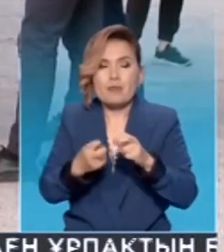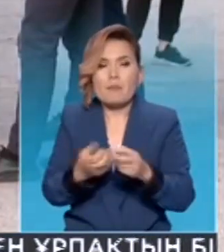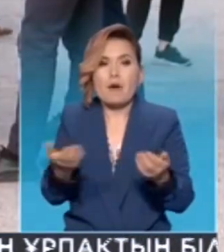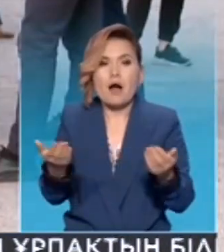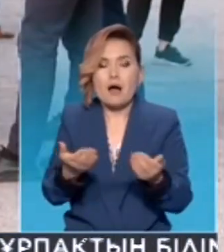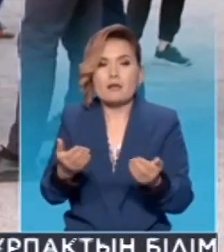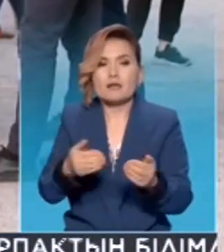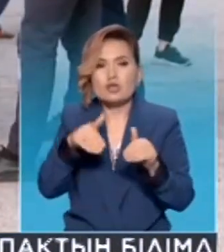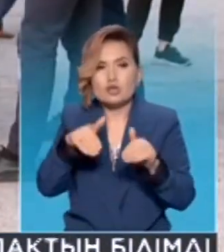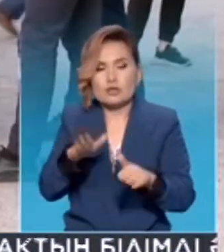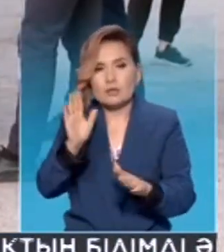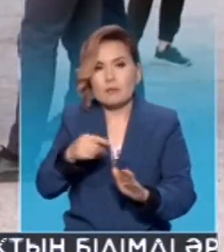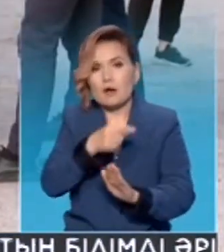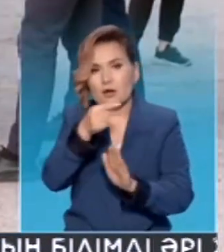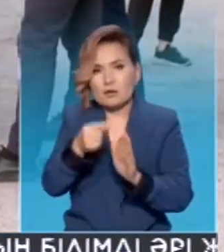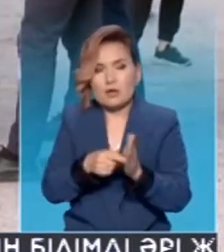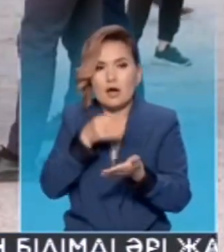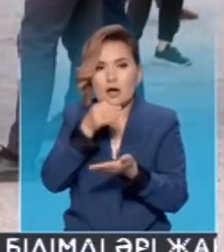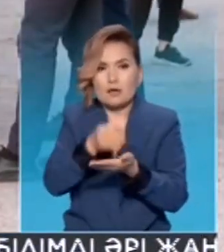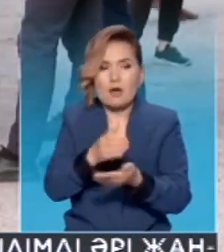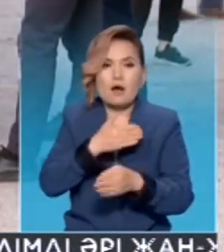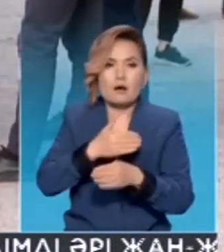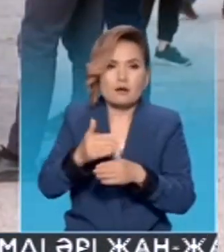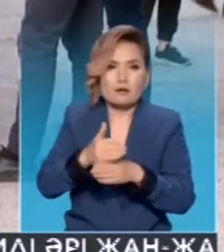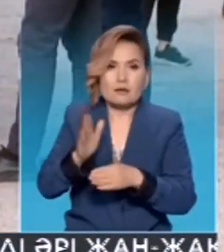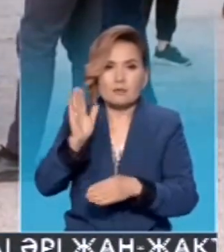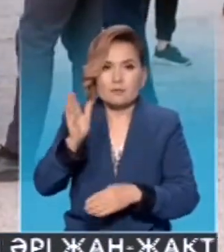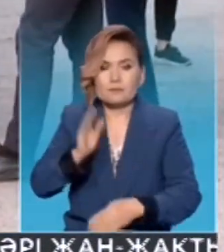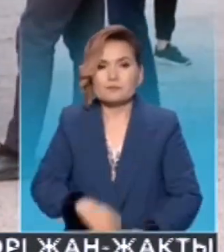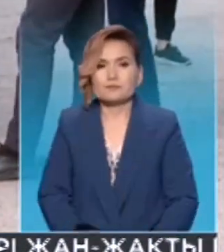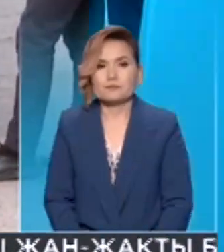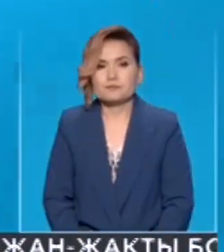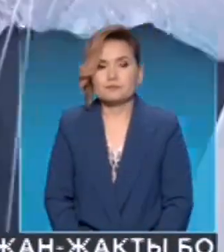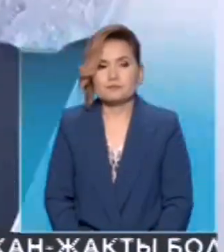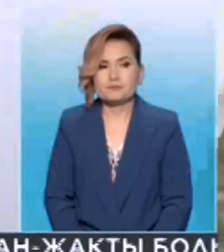шешілмек? Мәселенің мән-жайын мен Нұрсұлтан Тілектес анықтадым.